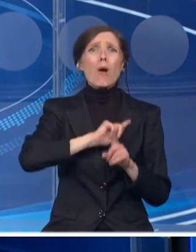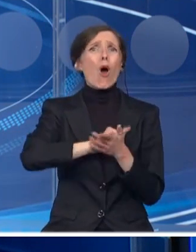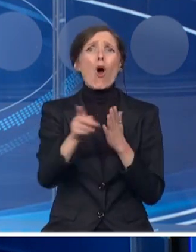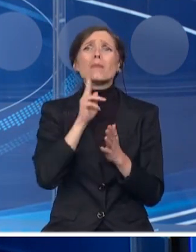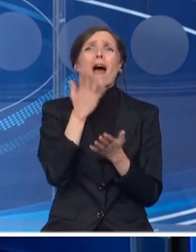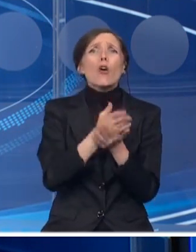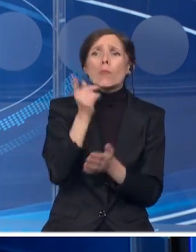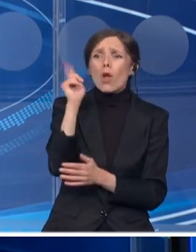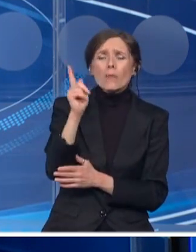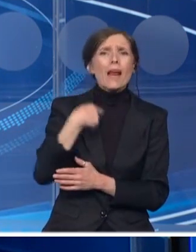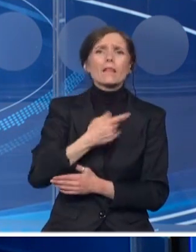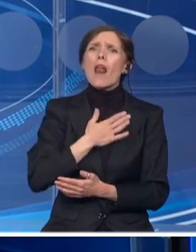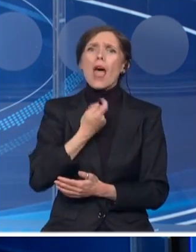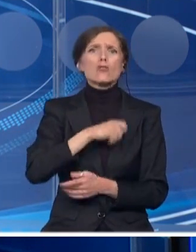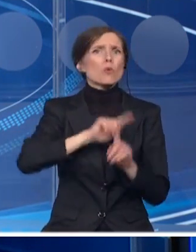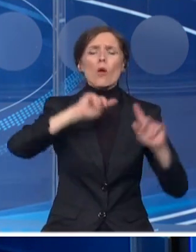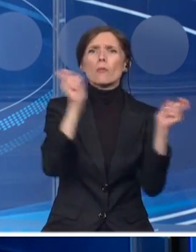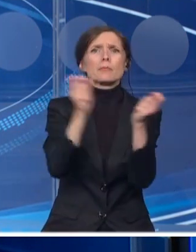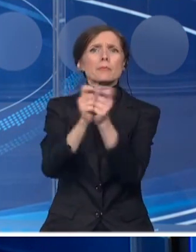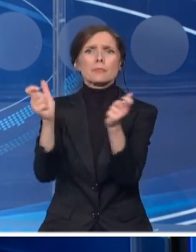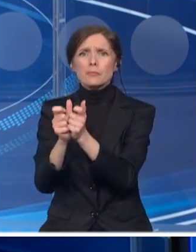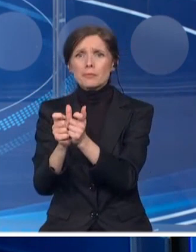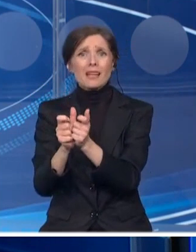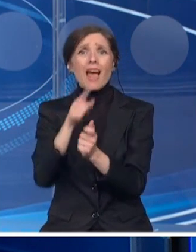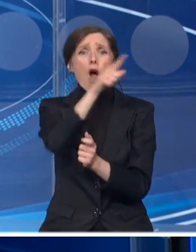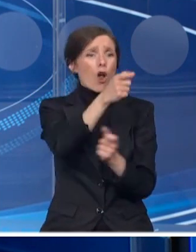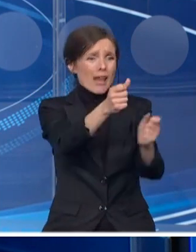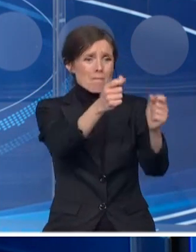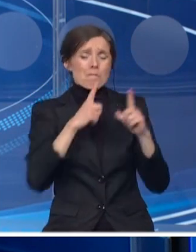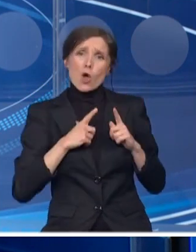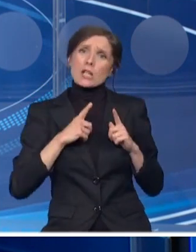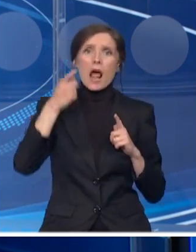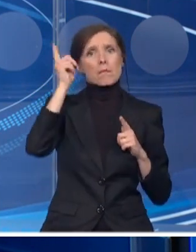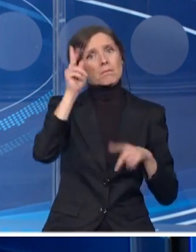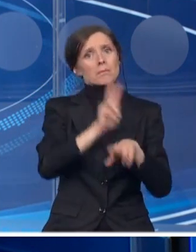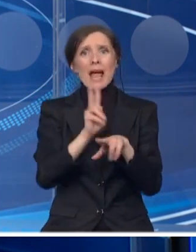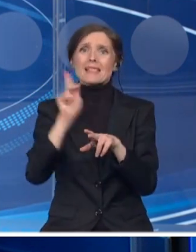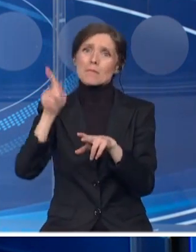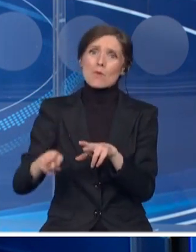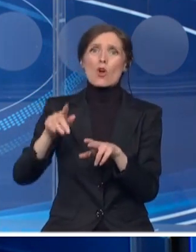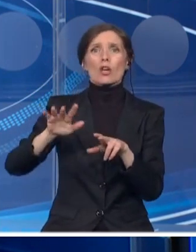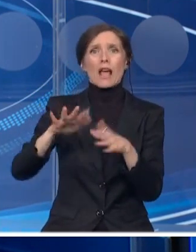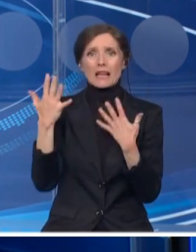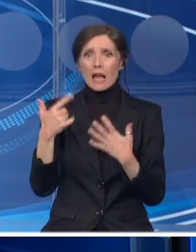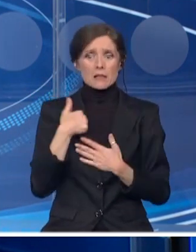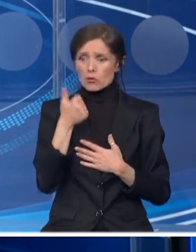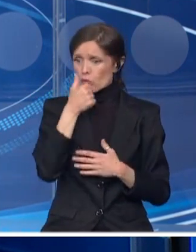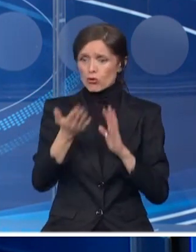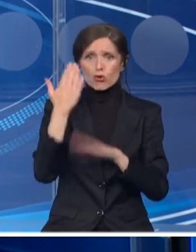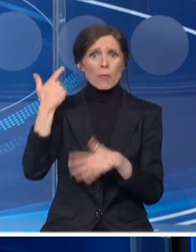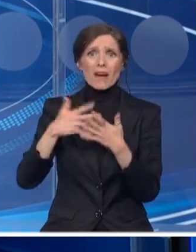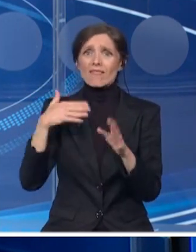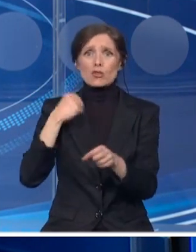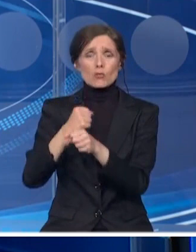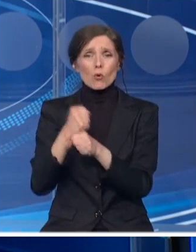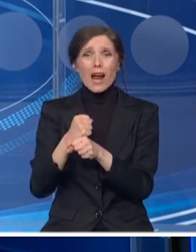izvršila te pretnje. Odreagovali smo mnogo pre nego što su oni poslali tu protestnu notu u vreme kada svakoga dana u svim